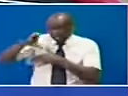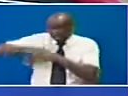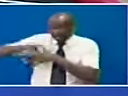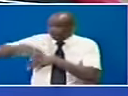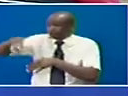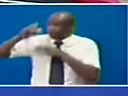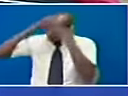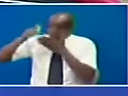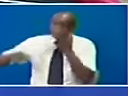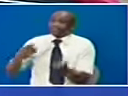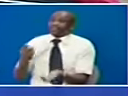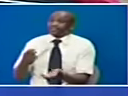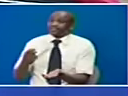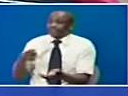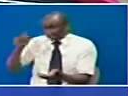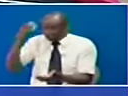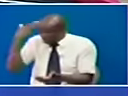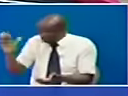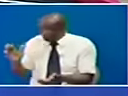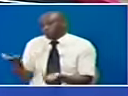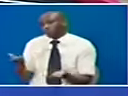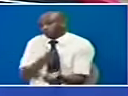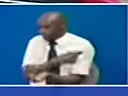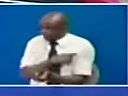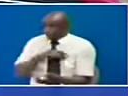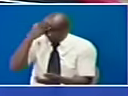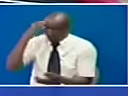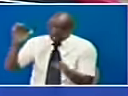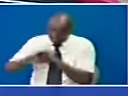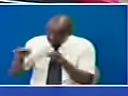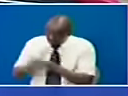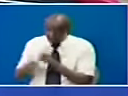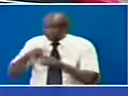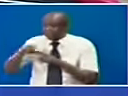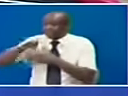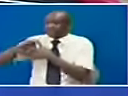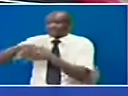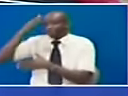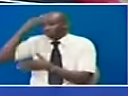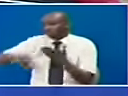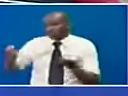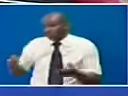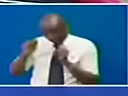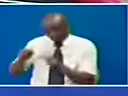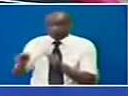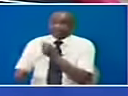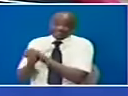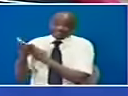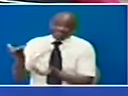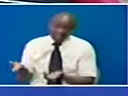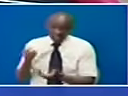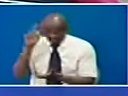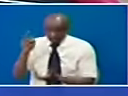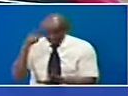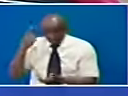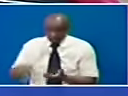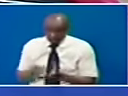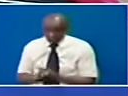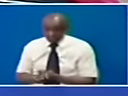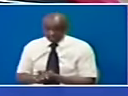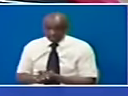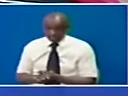kuhusu matibabu? Kwa sababu ndio yuko katika harakati za mafunzo. Yule daktari amehitimu baada ya kuwa hospitalini au kwenye mafunzo kwa zaidi ya